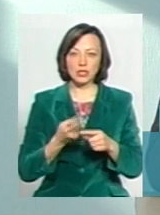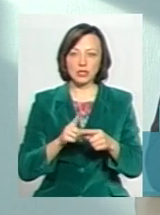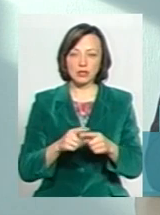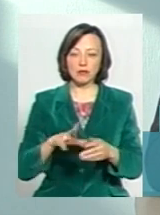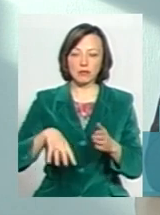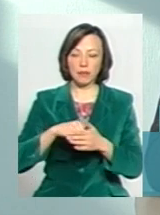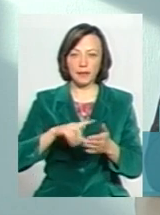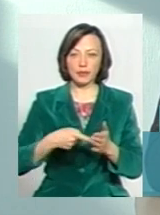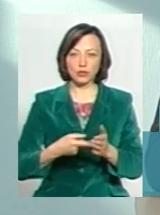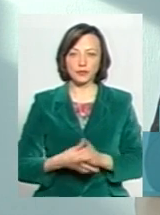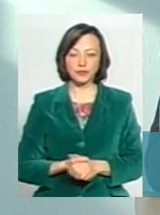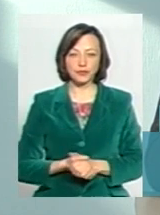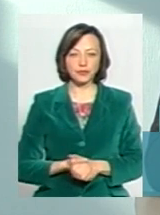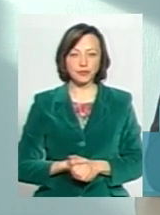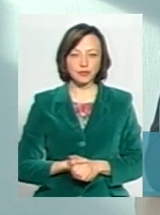за кошти міста.